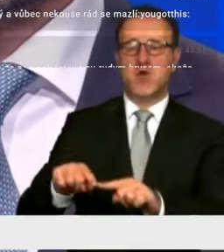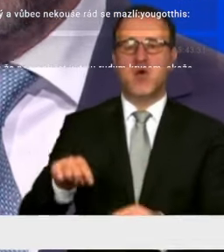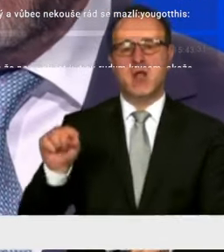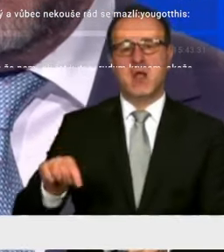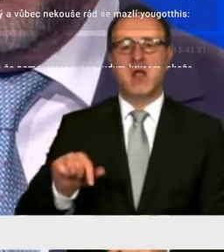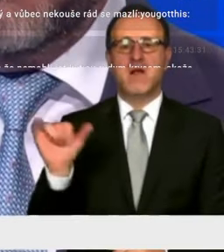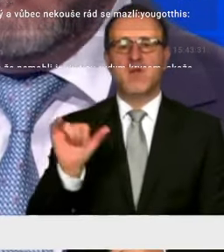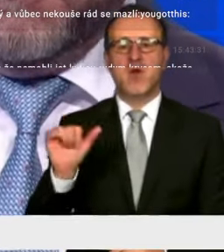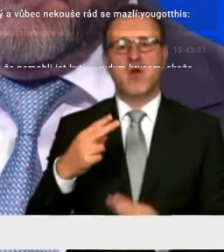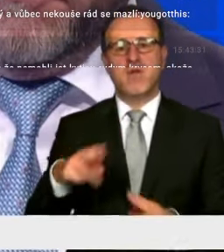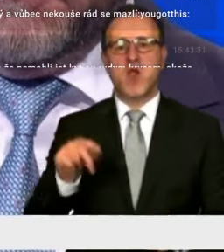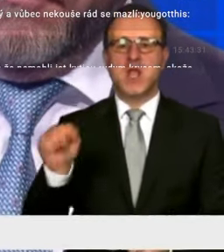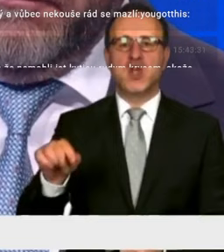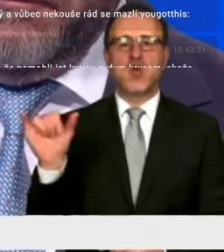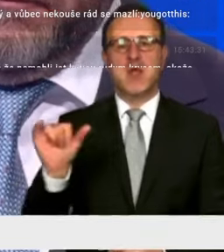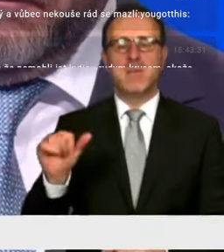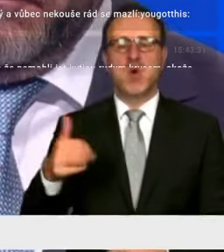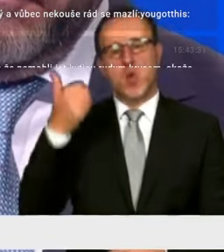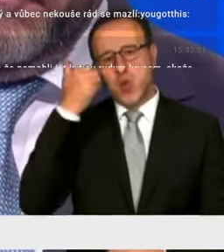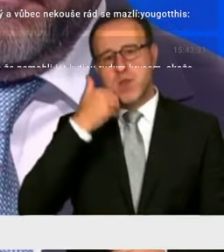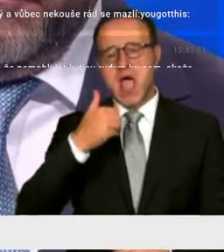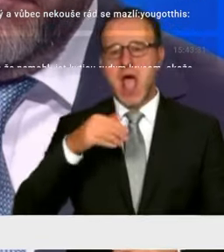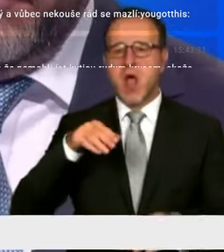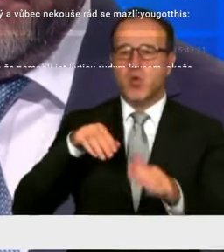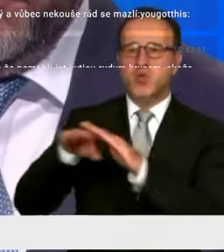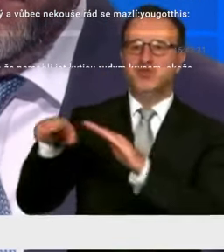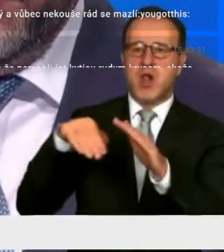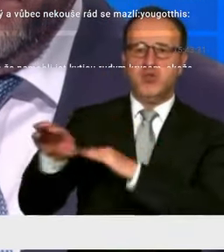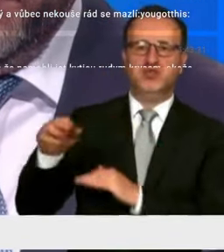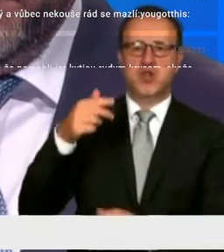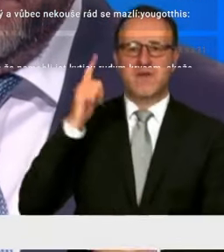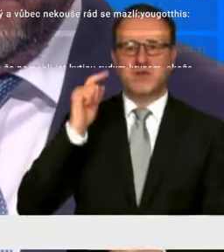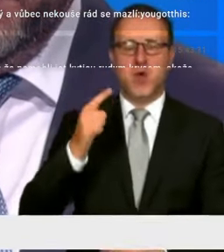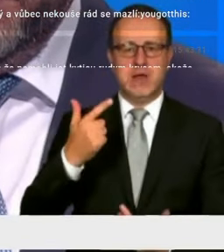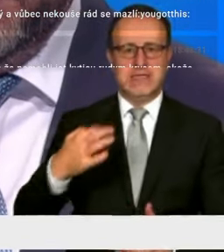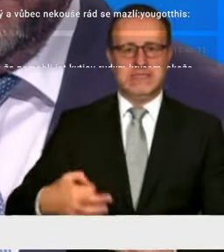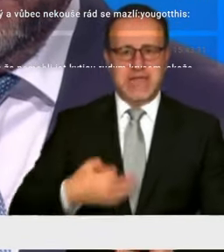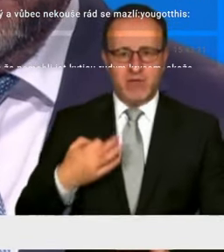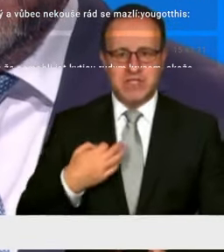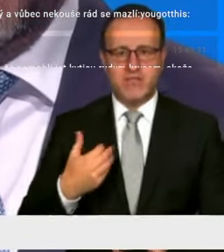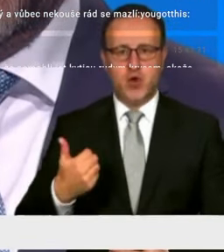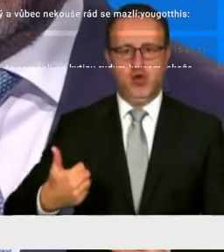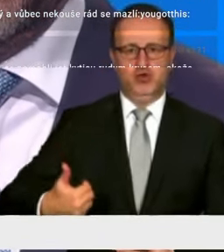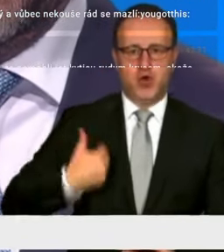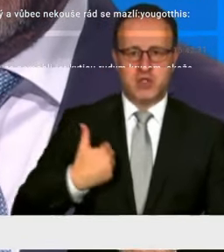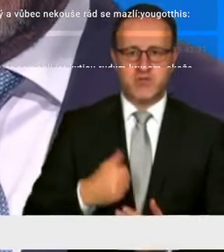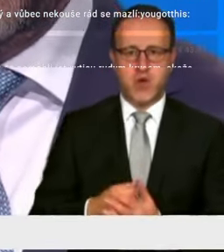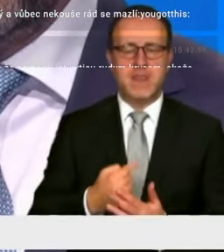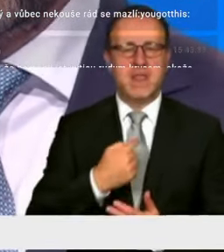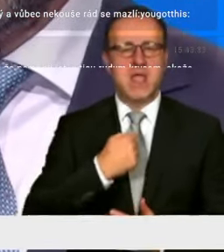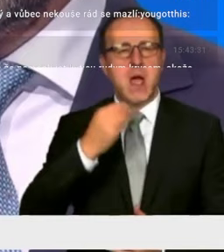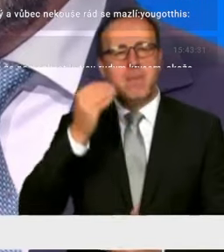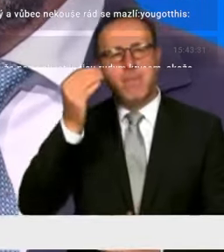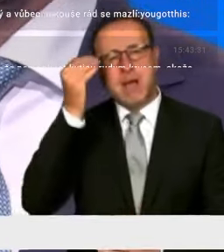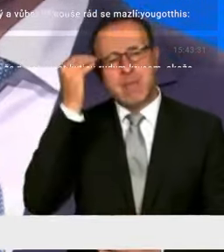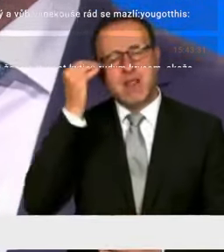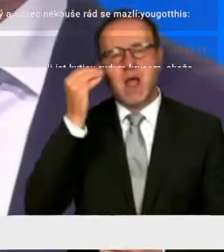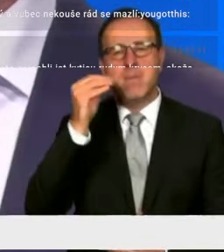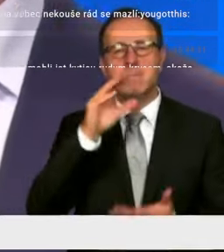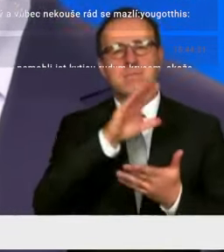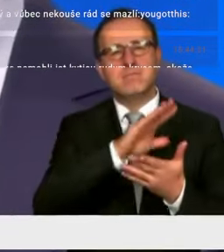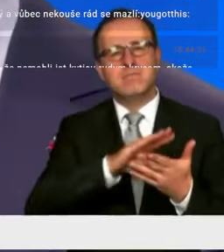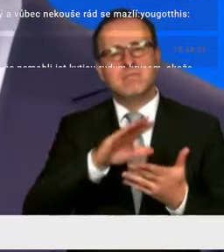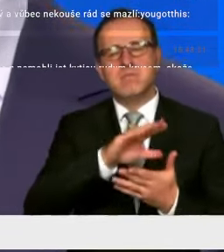utekajú zo Slovenska zdravotníctvo školstvo ja si pamätám ja si pamätám taký Ten obraz starostlivosti o zdravotníctva kde ste sa